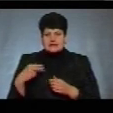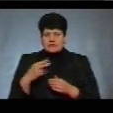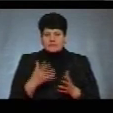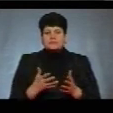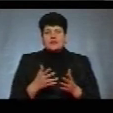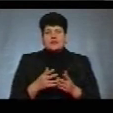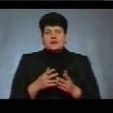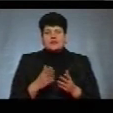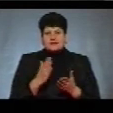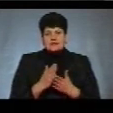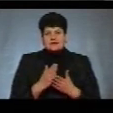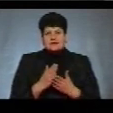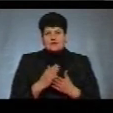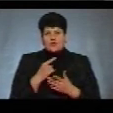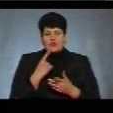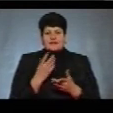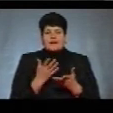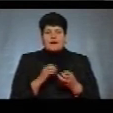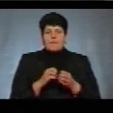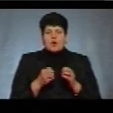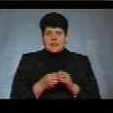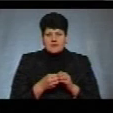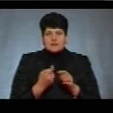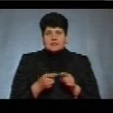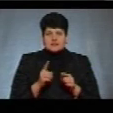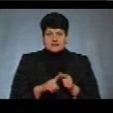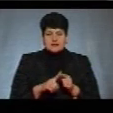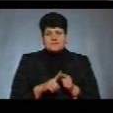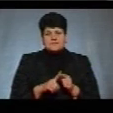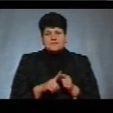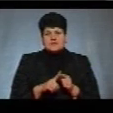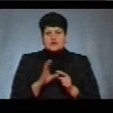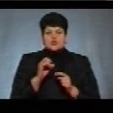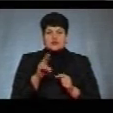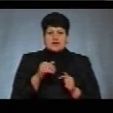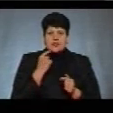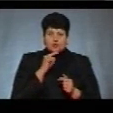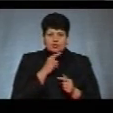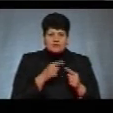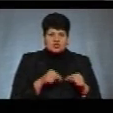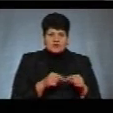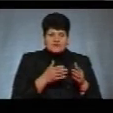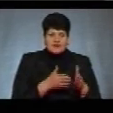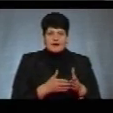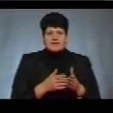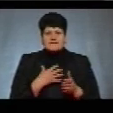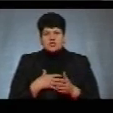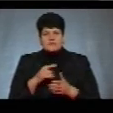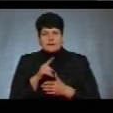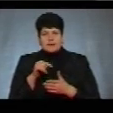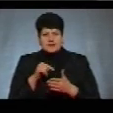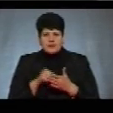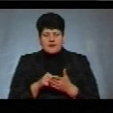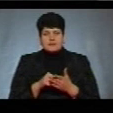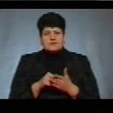які соціологи називають проблемними. Це, зокрема, щодо соціально-економічної сфери. Також щодо важливих питань